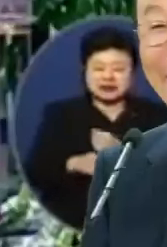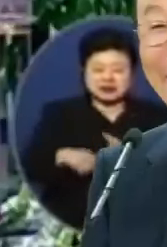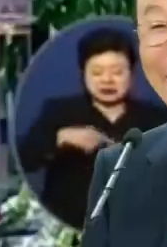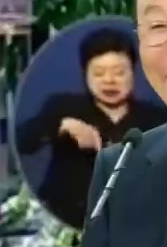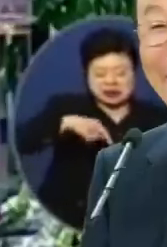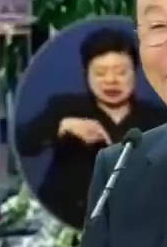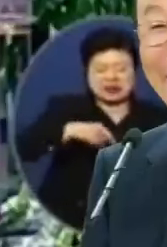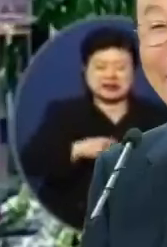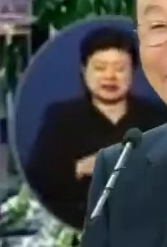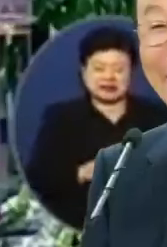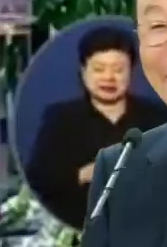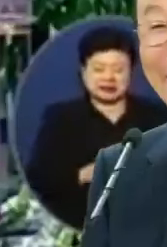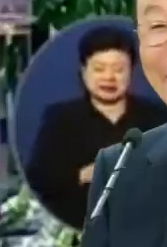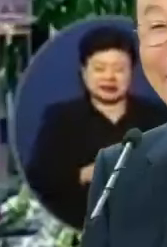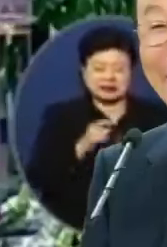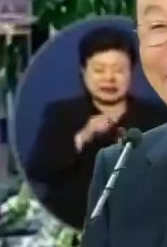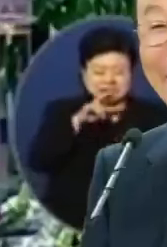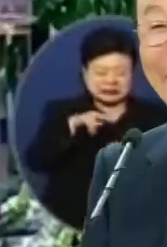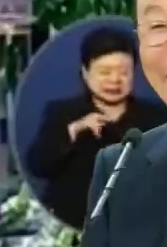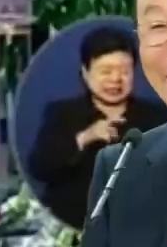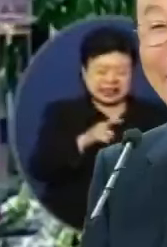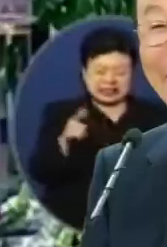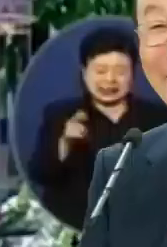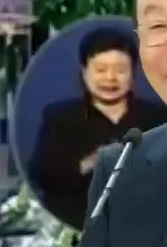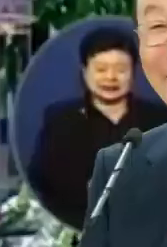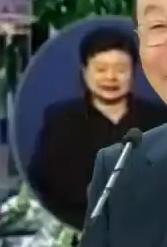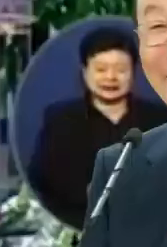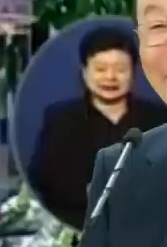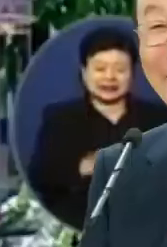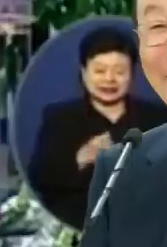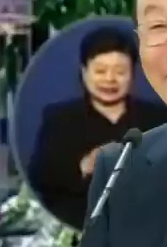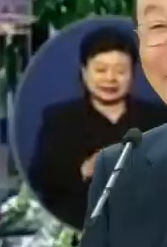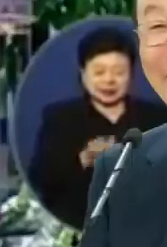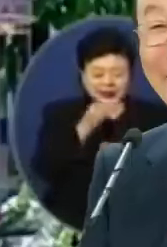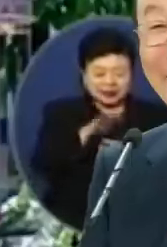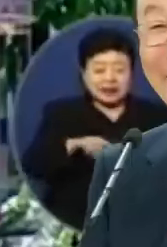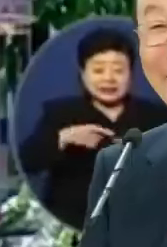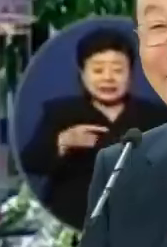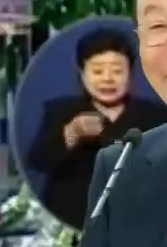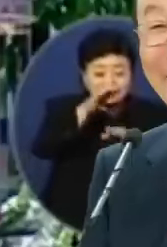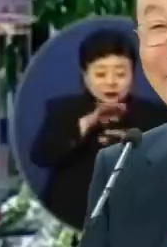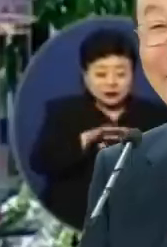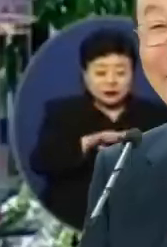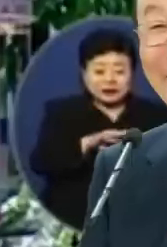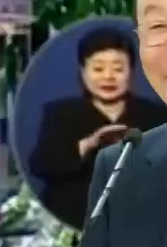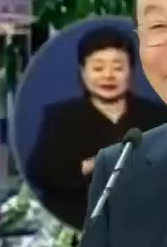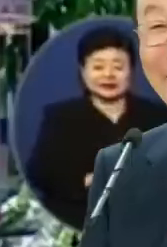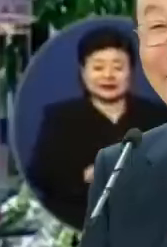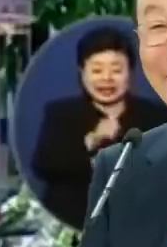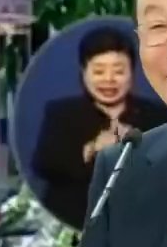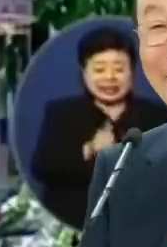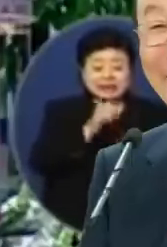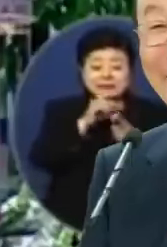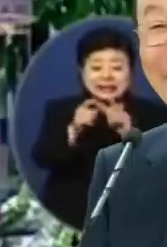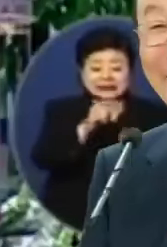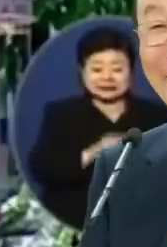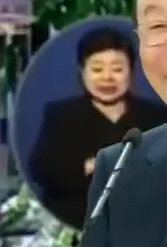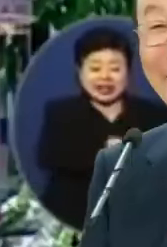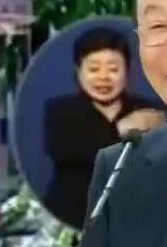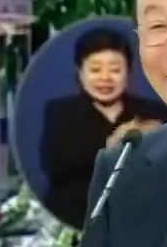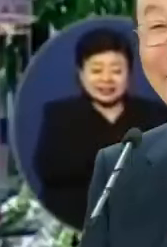이유로 핑계 삼아 성경을 읽지 않습니다. 그러므로 오늘 예배에 참석하신 모든 분들이 하나님의 말씀의